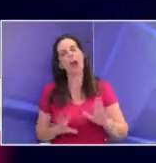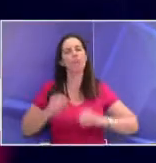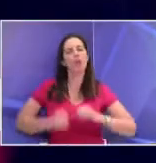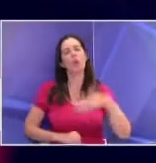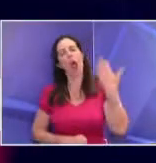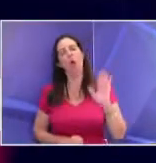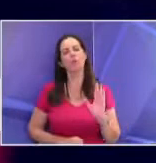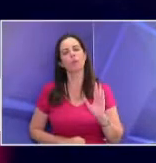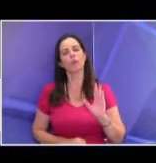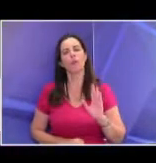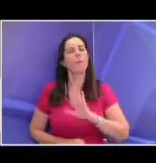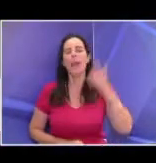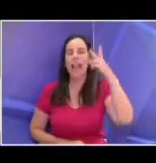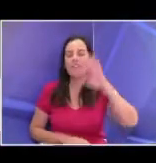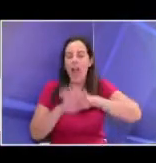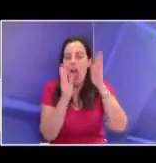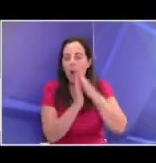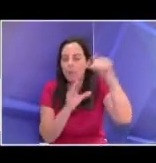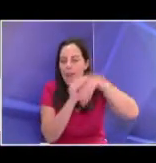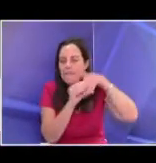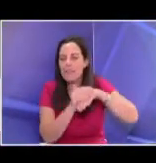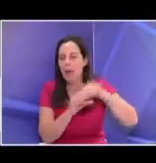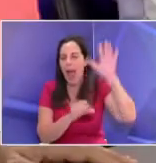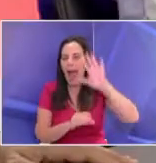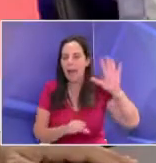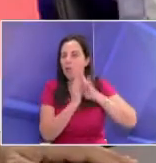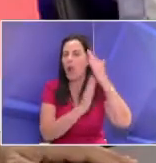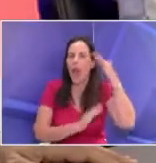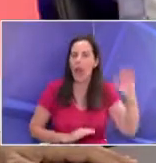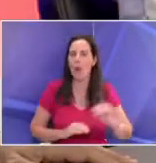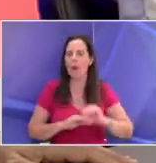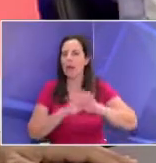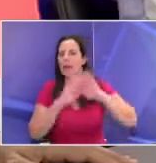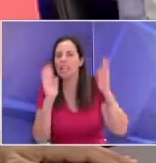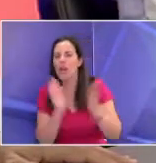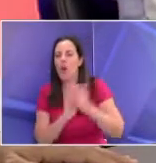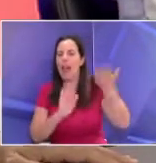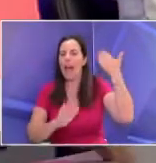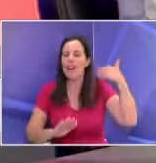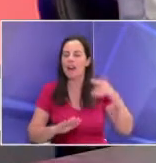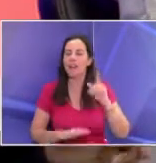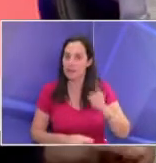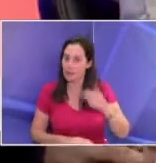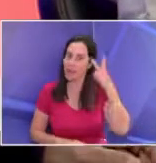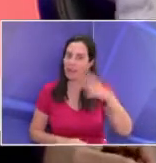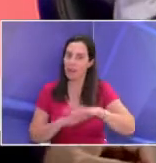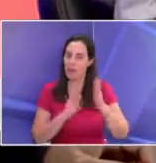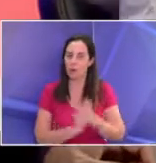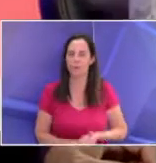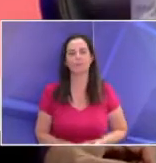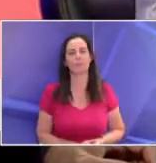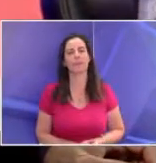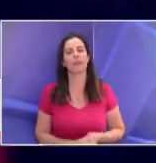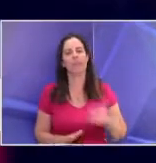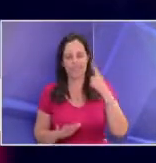ההתנהגות החיצונית שלו והצהרות שלו, בלי להבין את כל הרקע הלא מודע שלו, את כל החלומות שלו, את כל העבר שלו, את כל זה צריך להבין. אוקיי, עוזי,